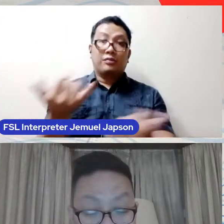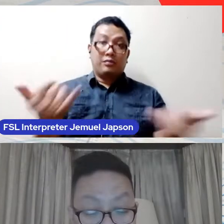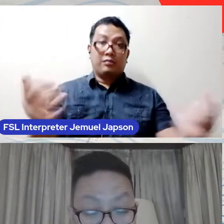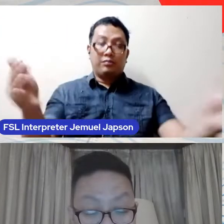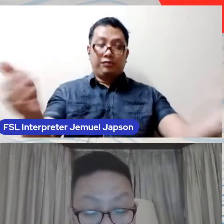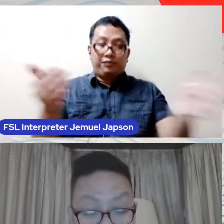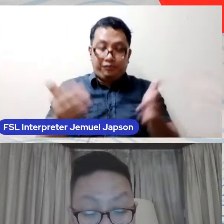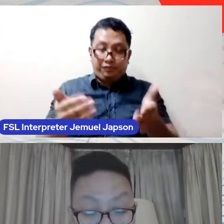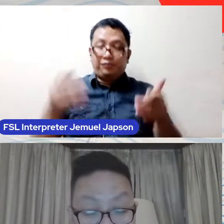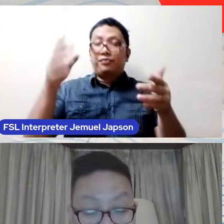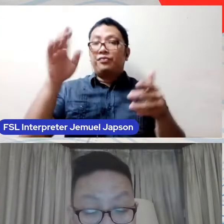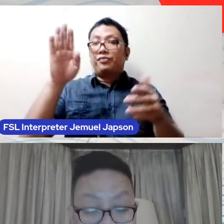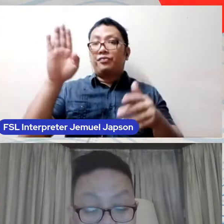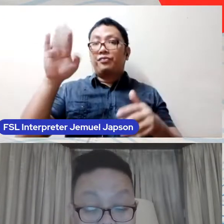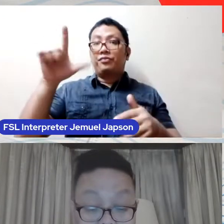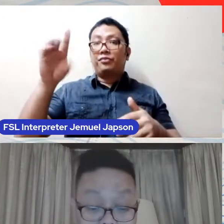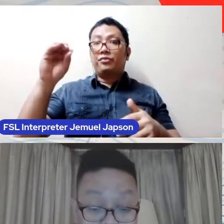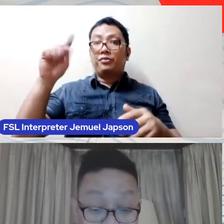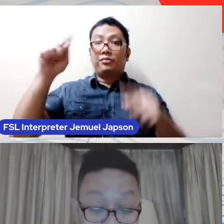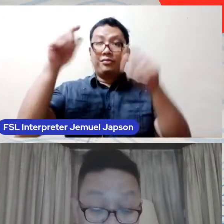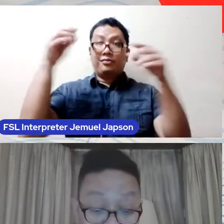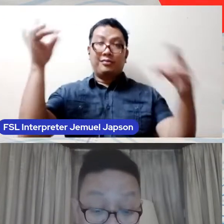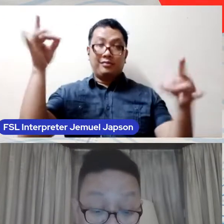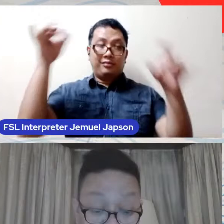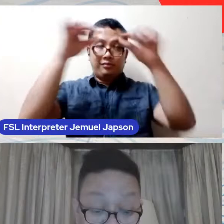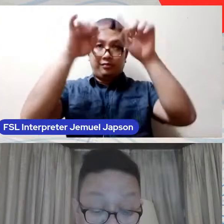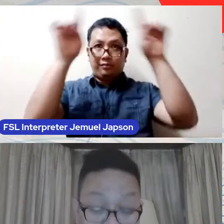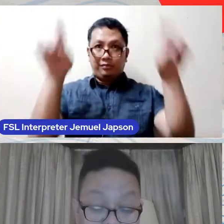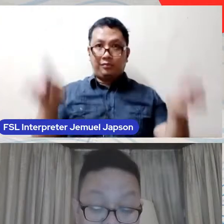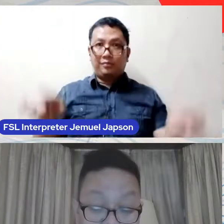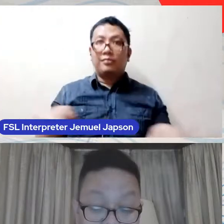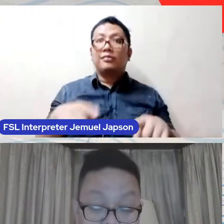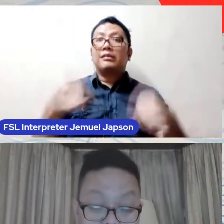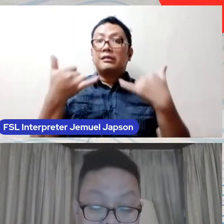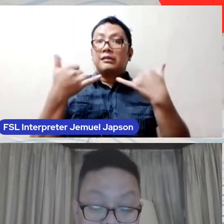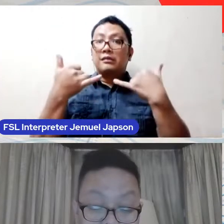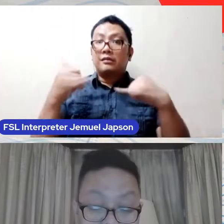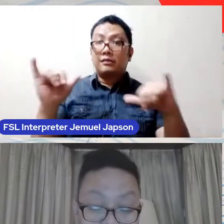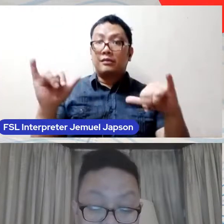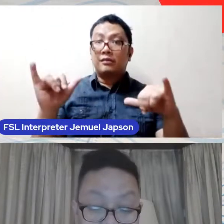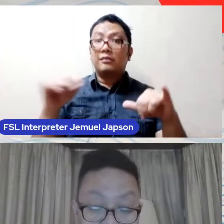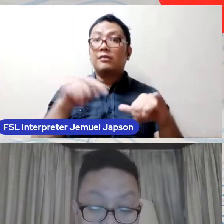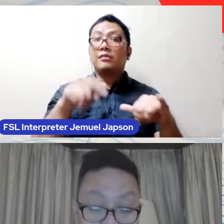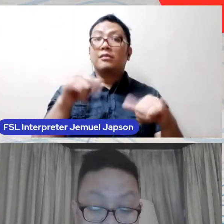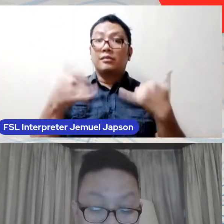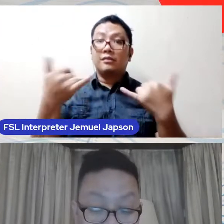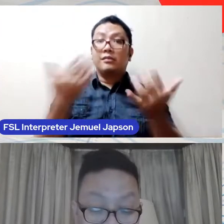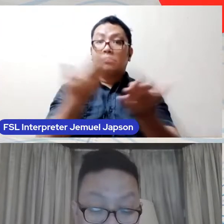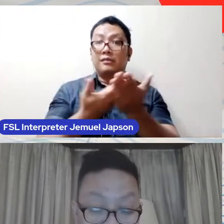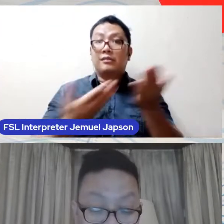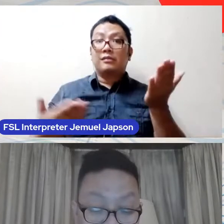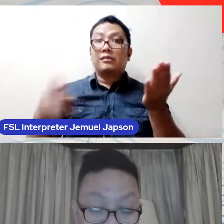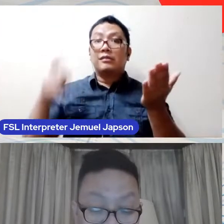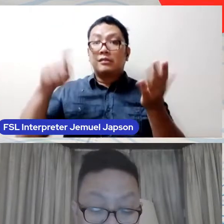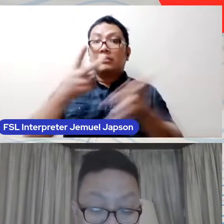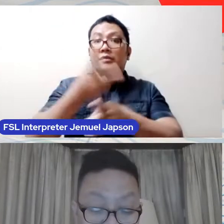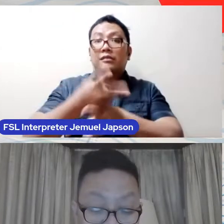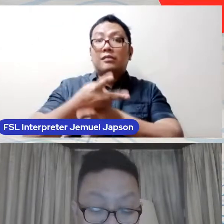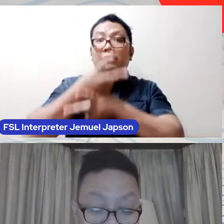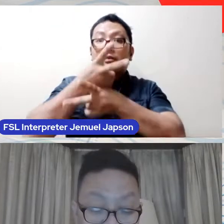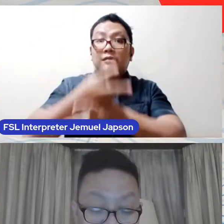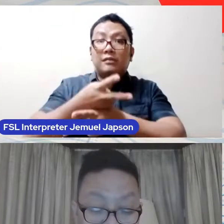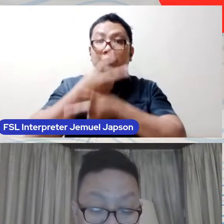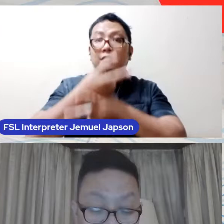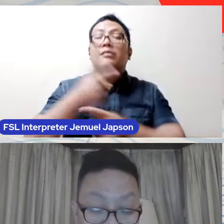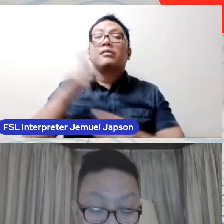balota. Again, it's a reminder for all, ito po ay still, syempre ito ay election paraphernalia, so dapat ingatan. Kaya po